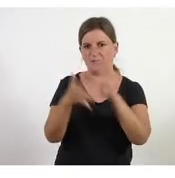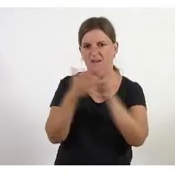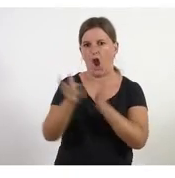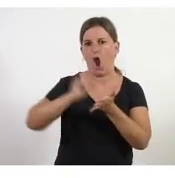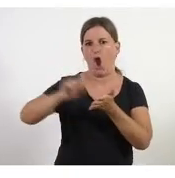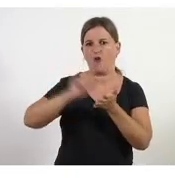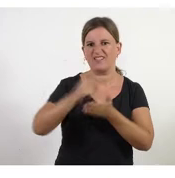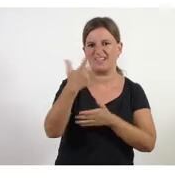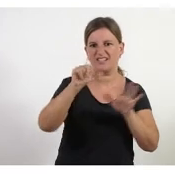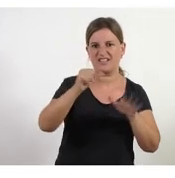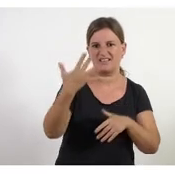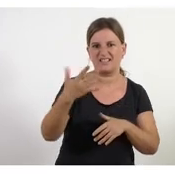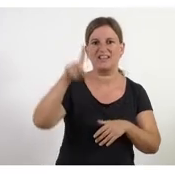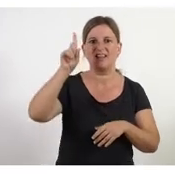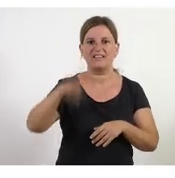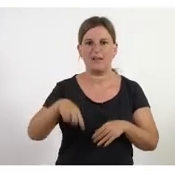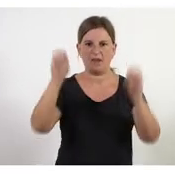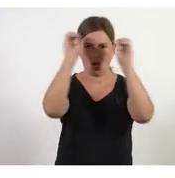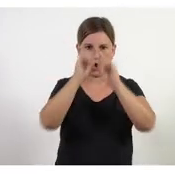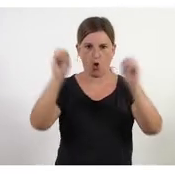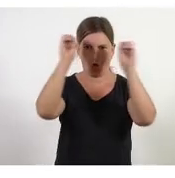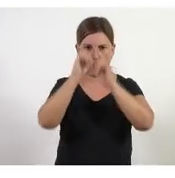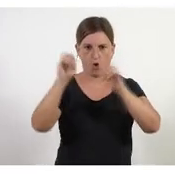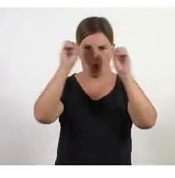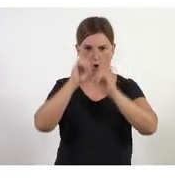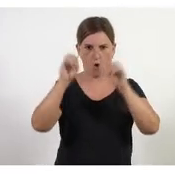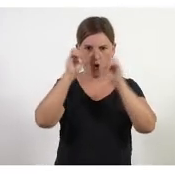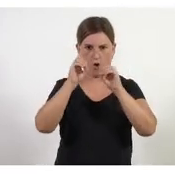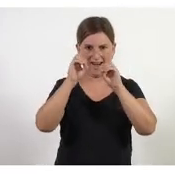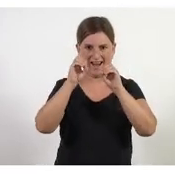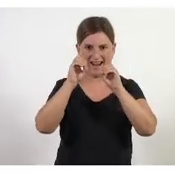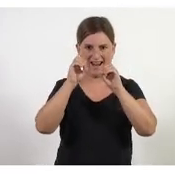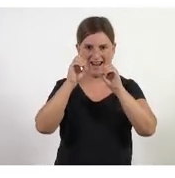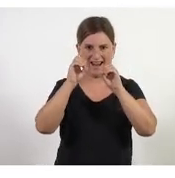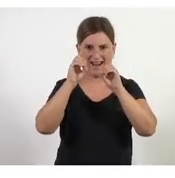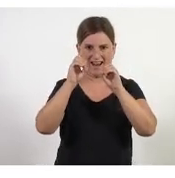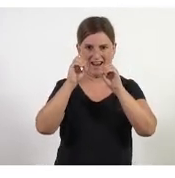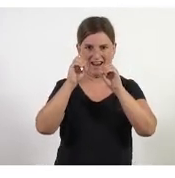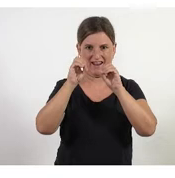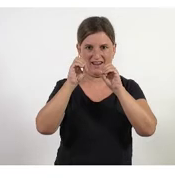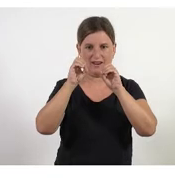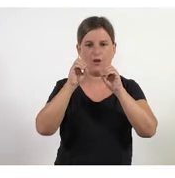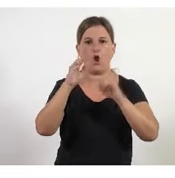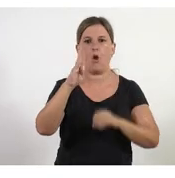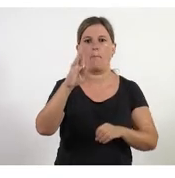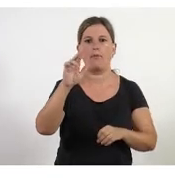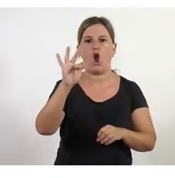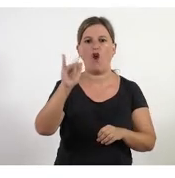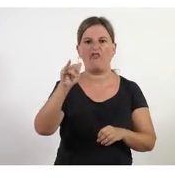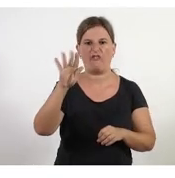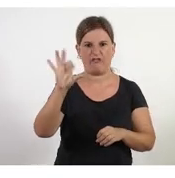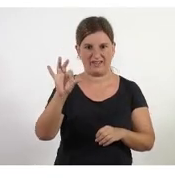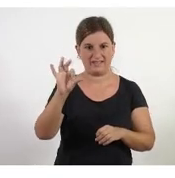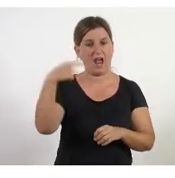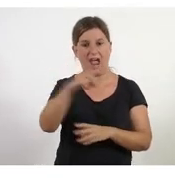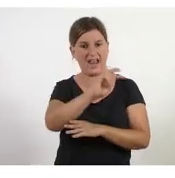365 i Google for Non-Profits, d'acord? Hi ha altres solucions al núvol que permeten